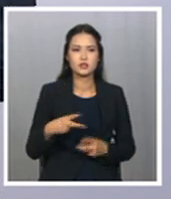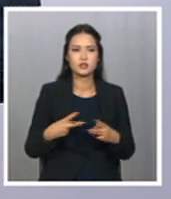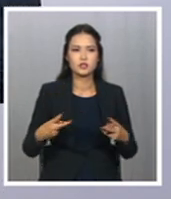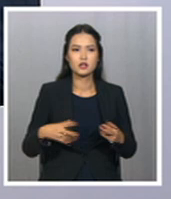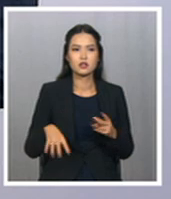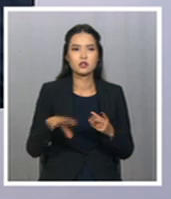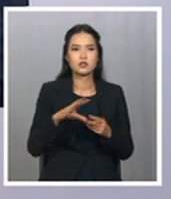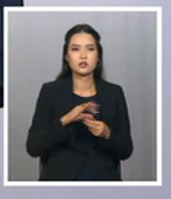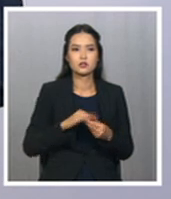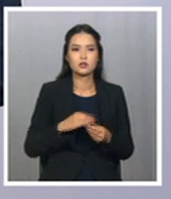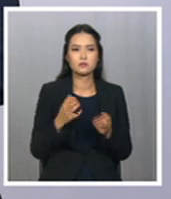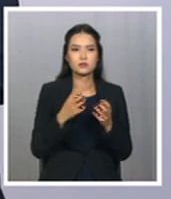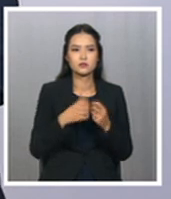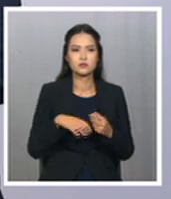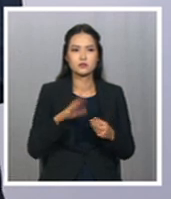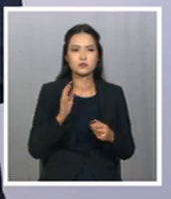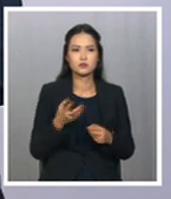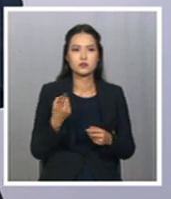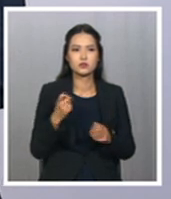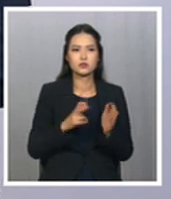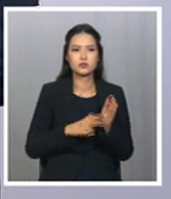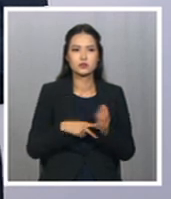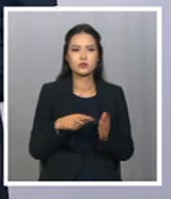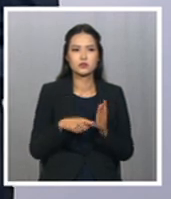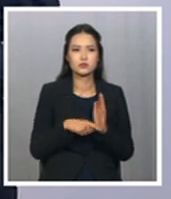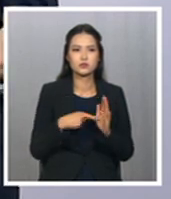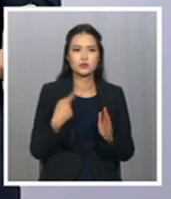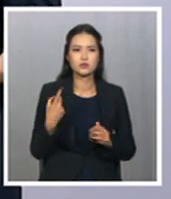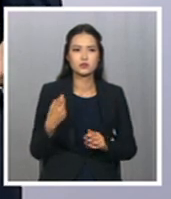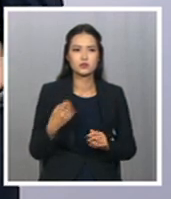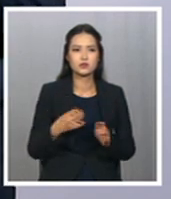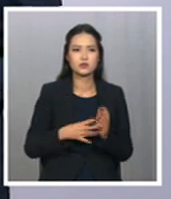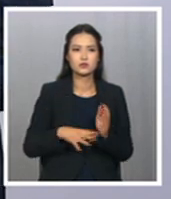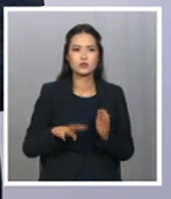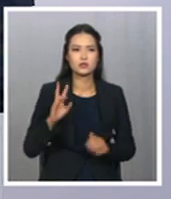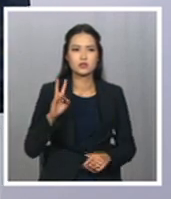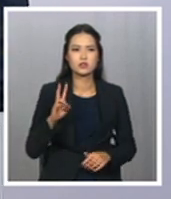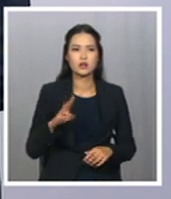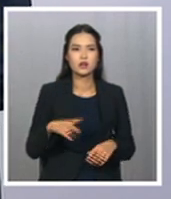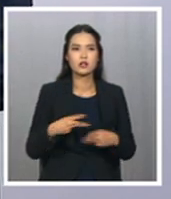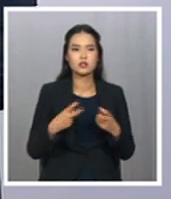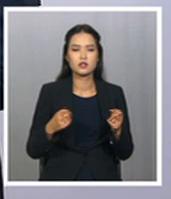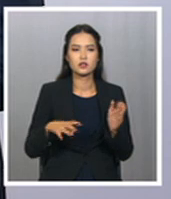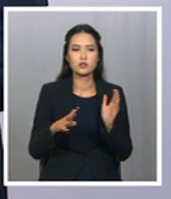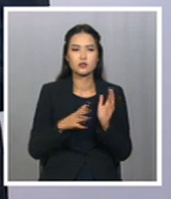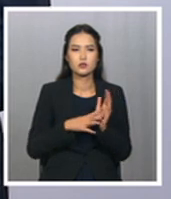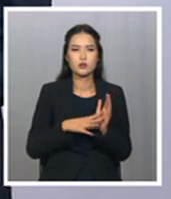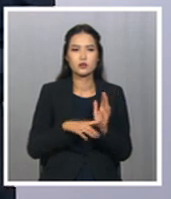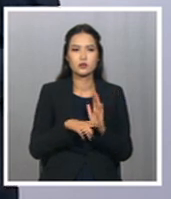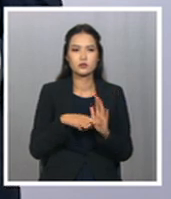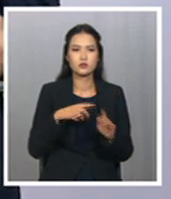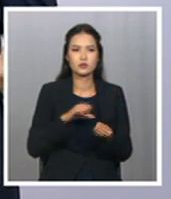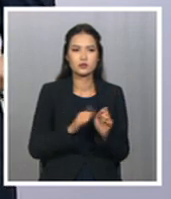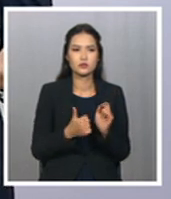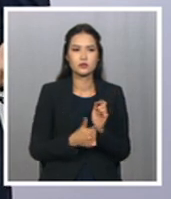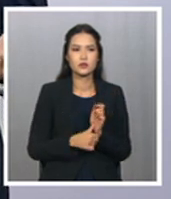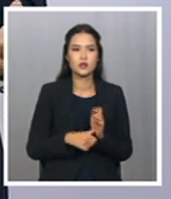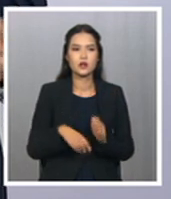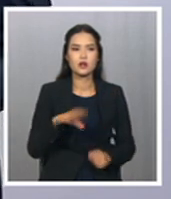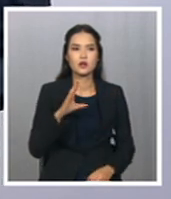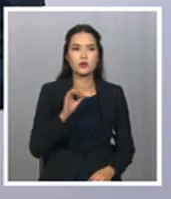Алымында 108, бөлімінде 192, қысқартсақ 16-дан 9 шығады. Яғни А бұрышының косинусы 16-дан